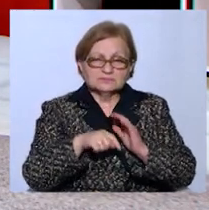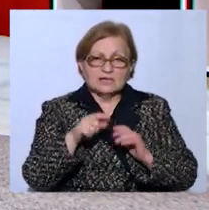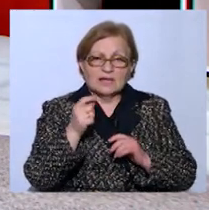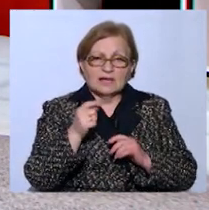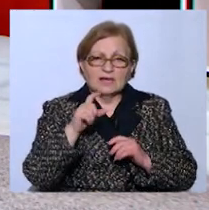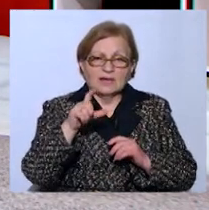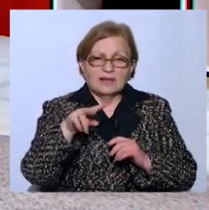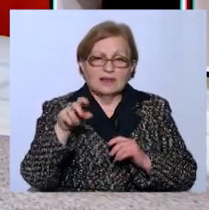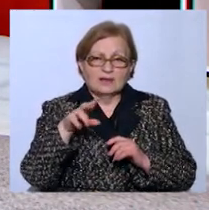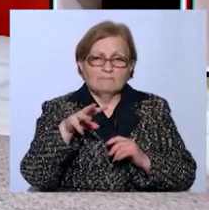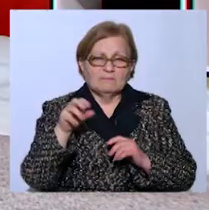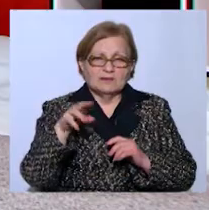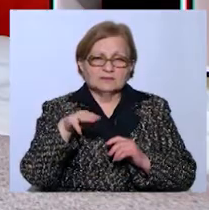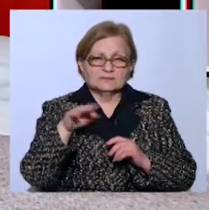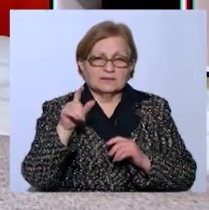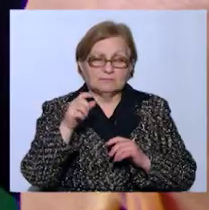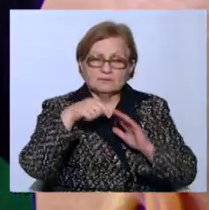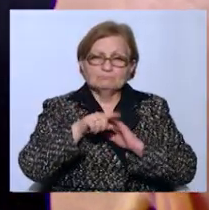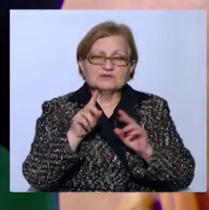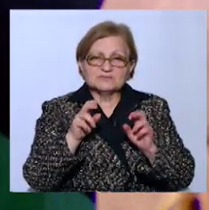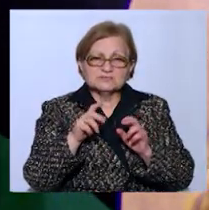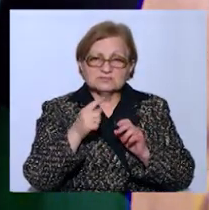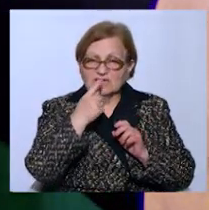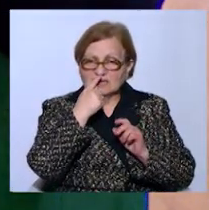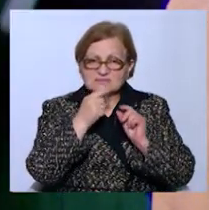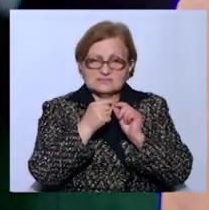აქვს წვერო.